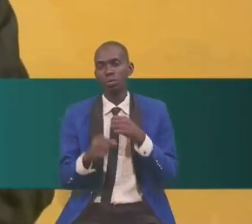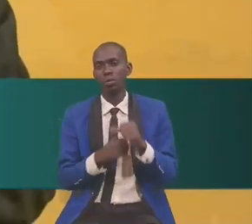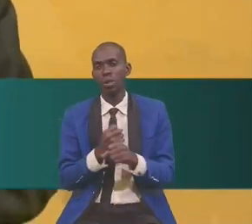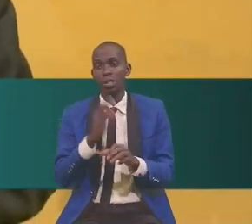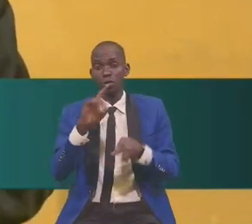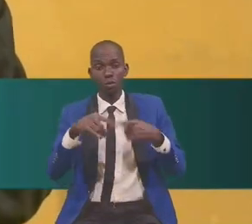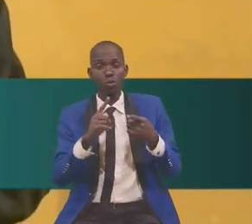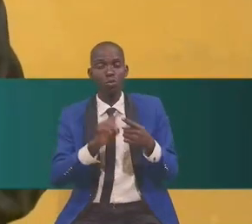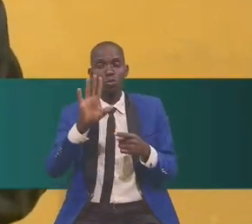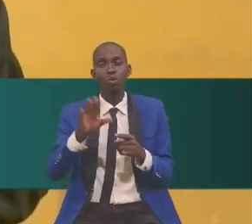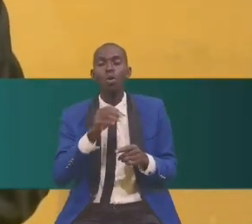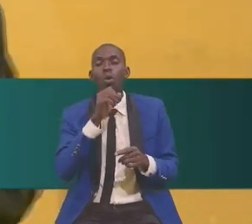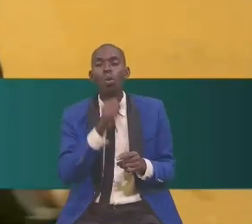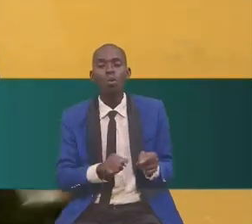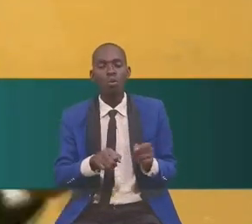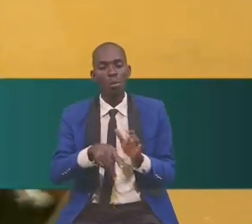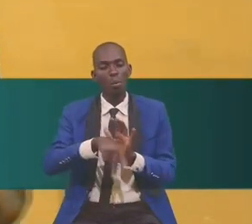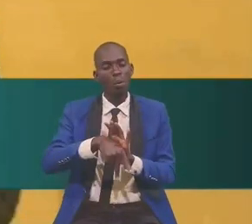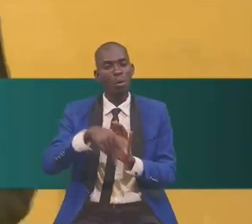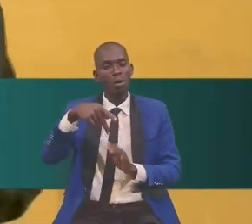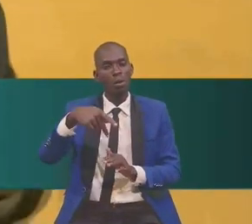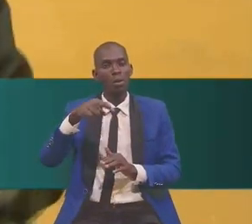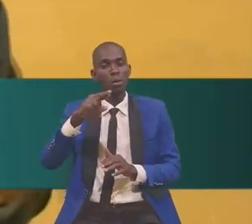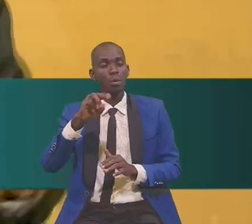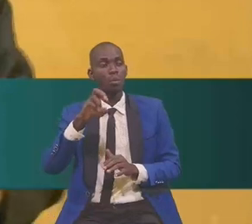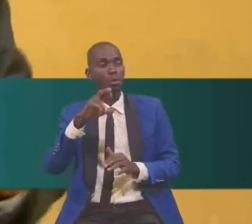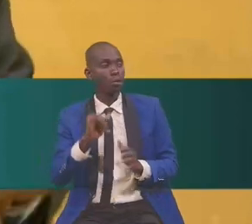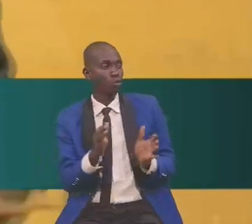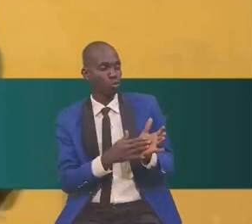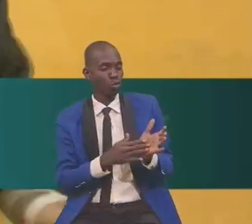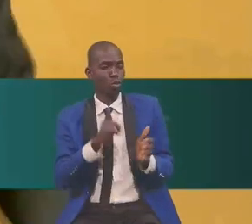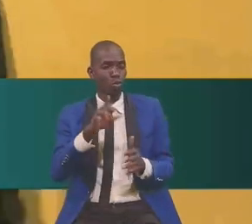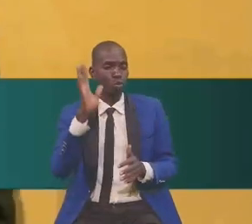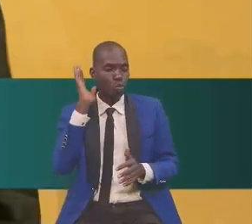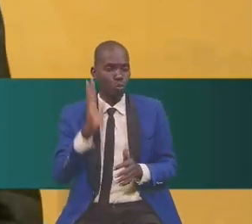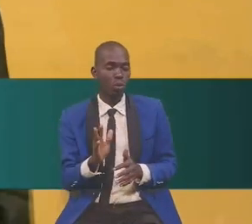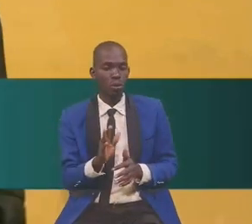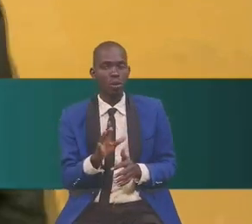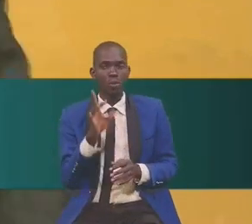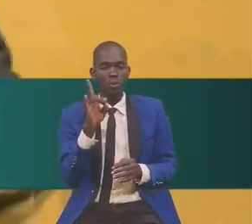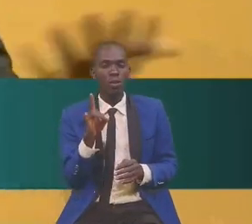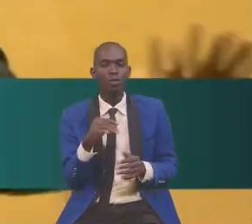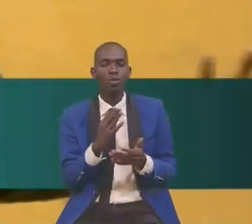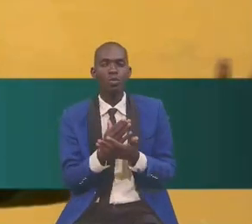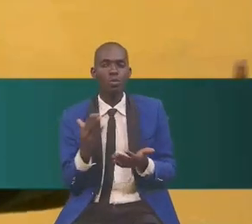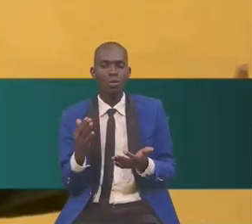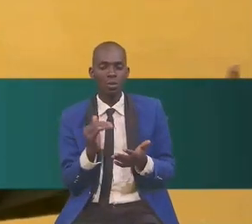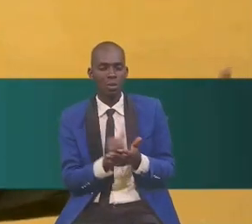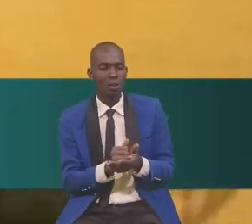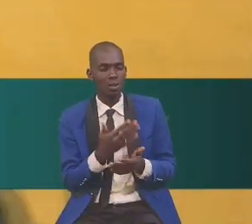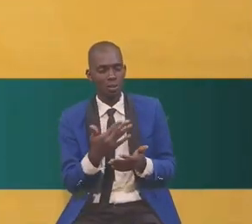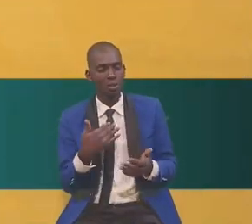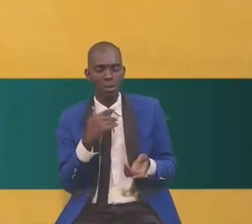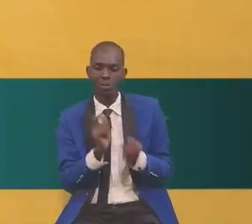que vous avez fréquenté quand vous étiez au niveau du primaire, le curriculum a changé. Si